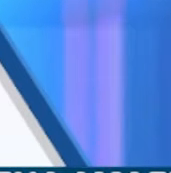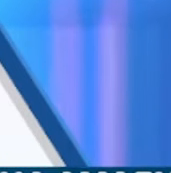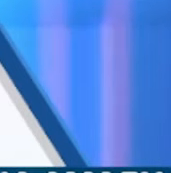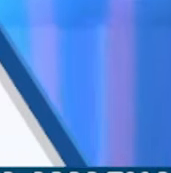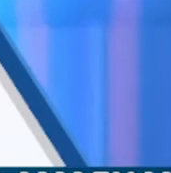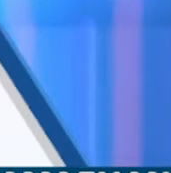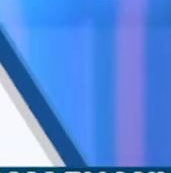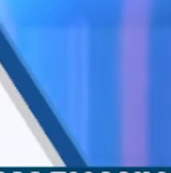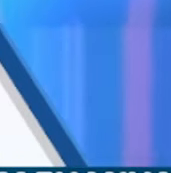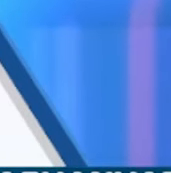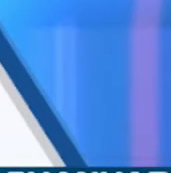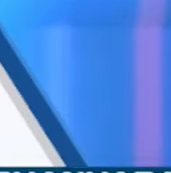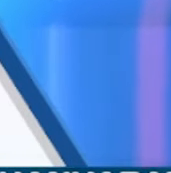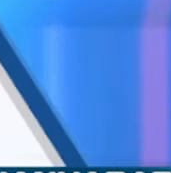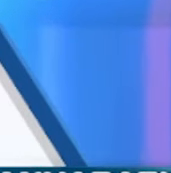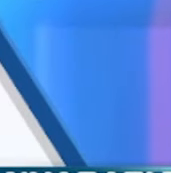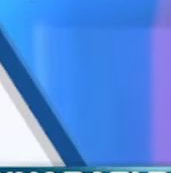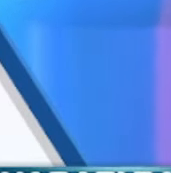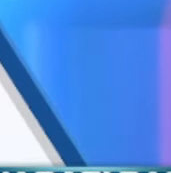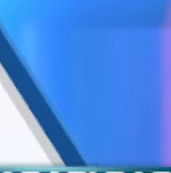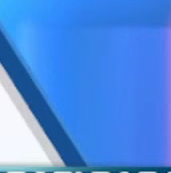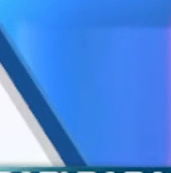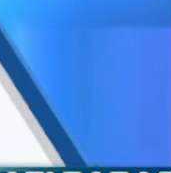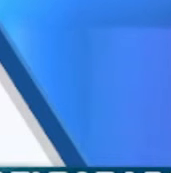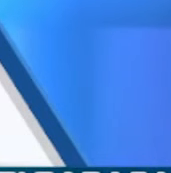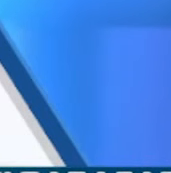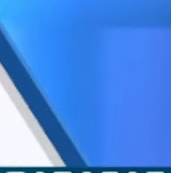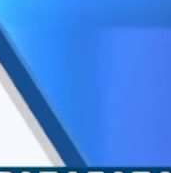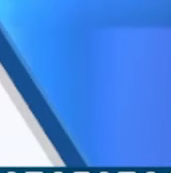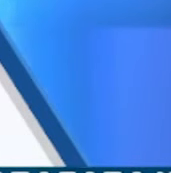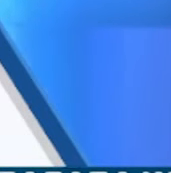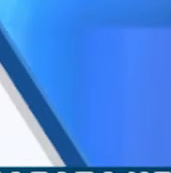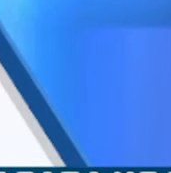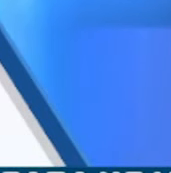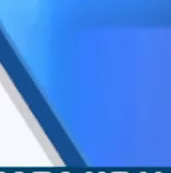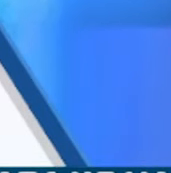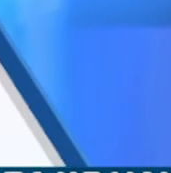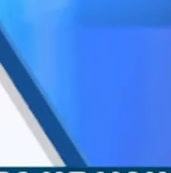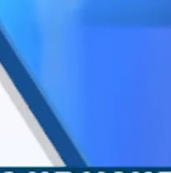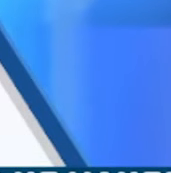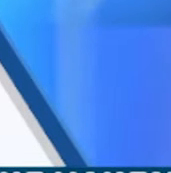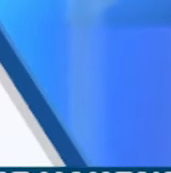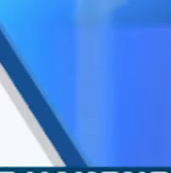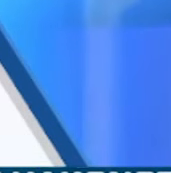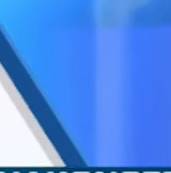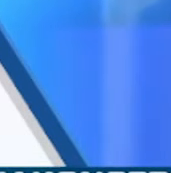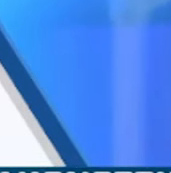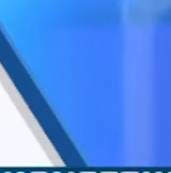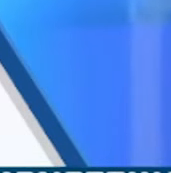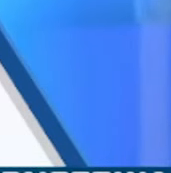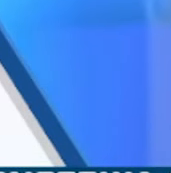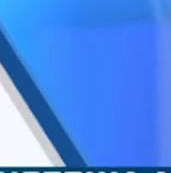bagize gikire. Aho niho ikibazo kiri. Ugasanga umuntu abana n'ibikomere amaranye imyaka 5 cyangwa 10, nta kuntu